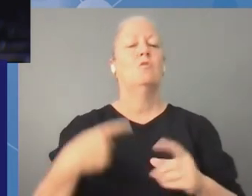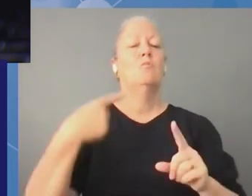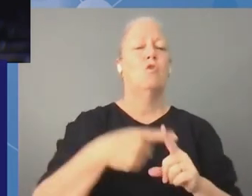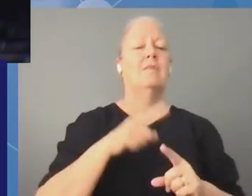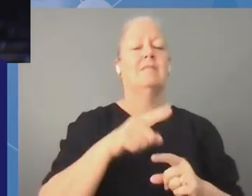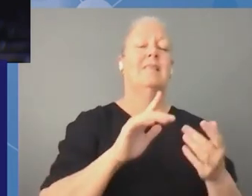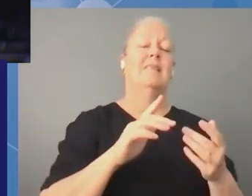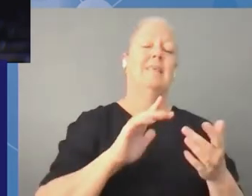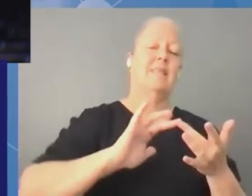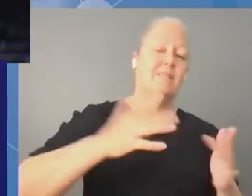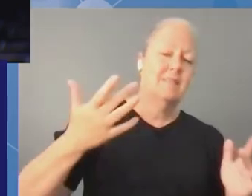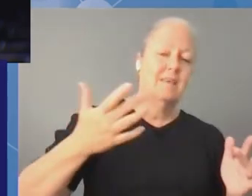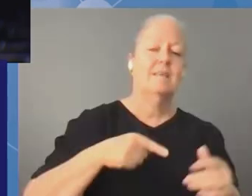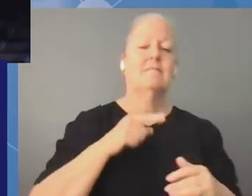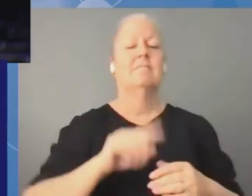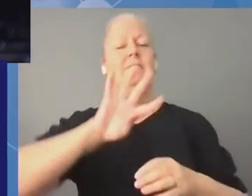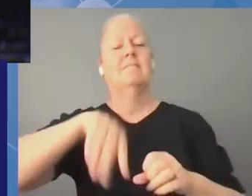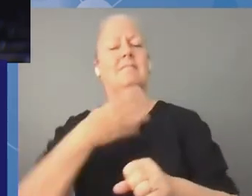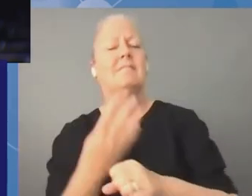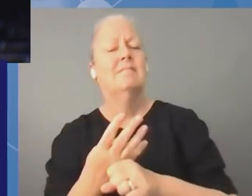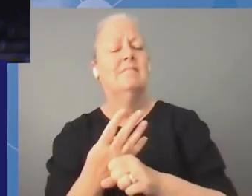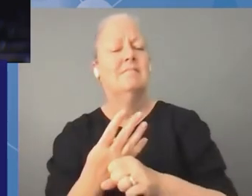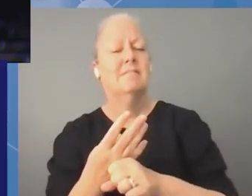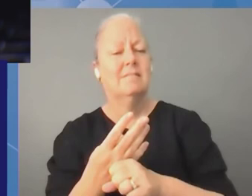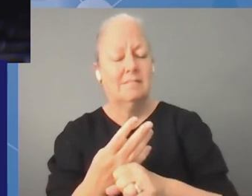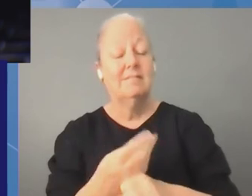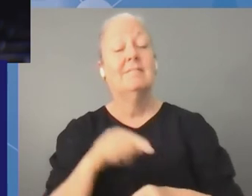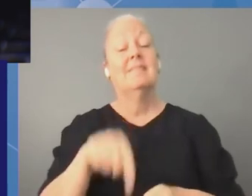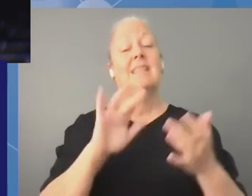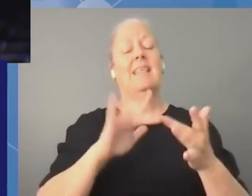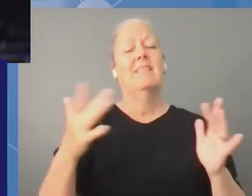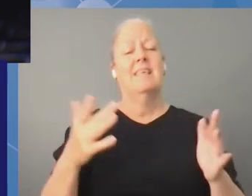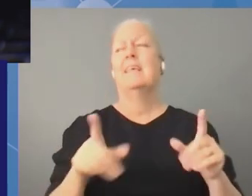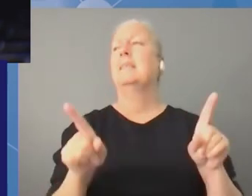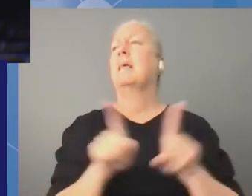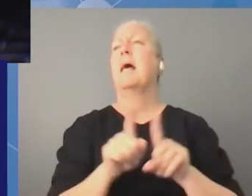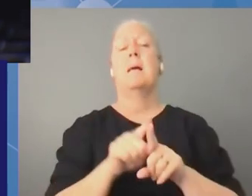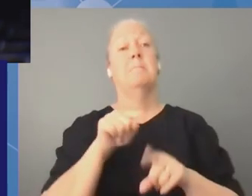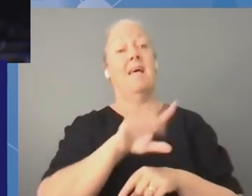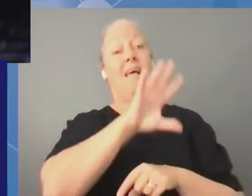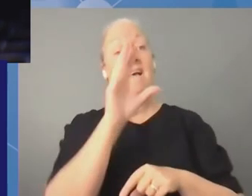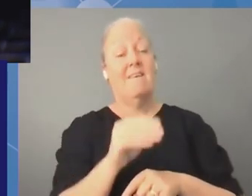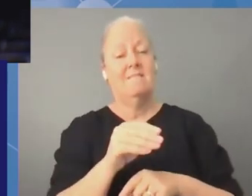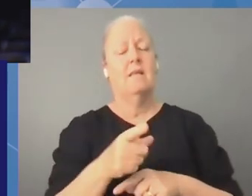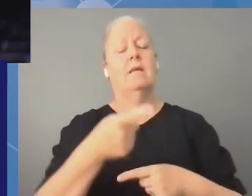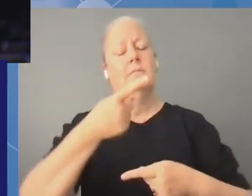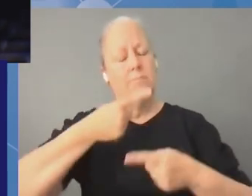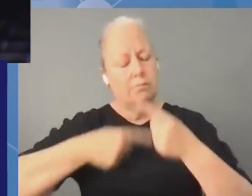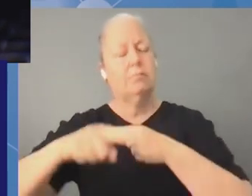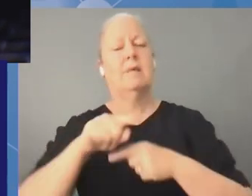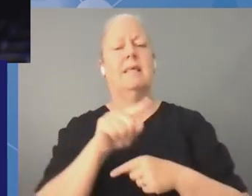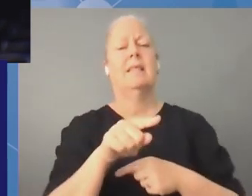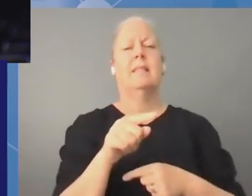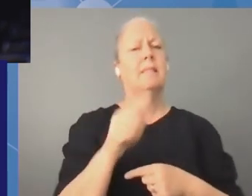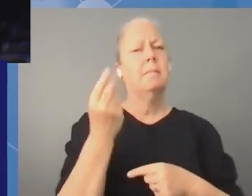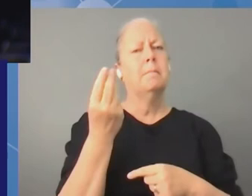互联网接触啊，还是平衡的发展，那么如何可以达到一个平衡点的吧，在非